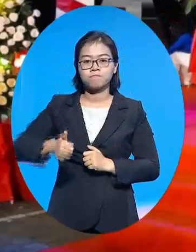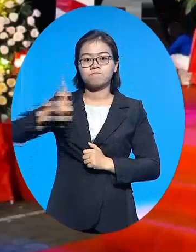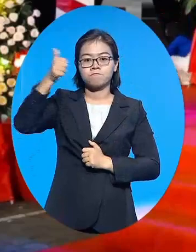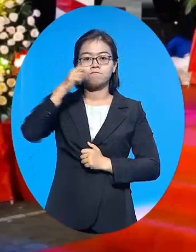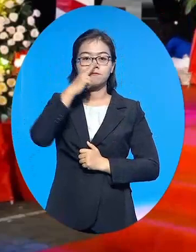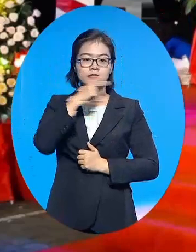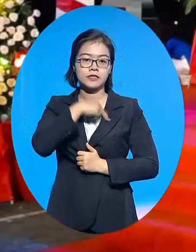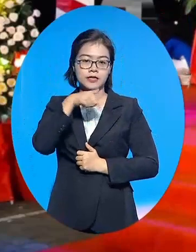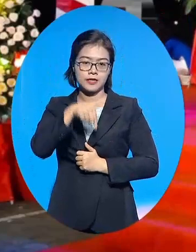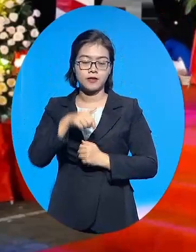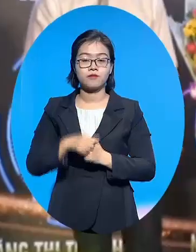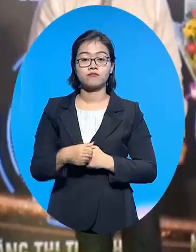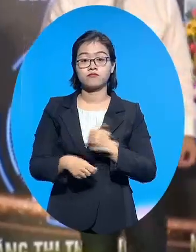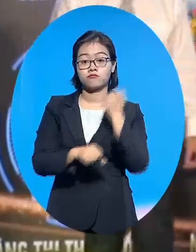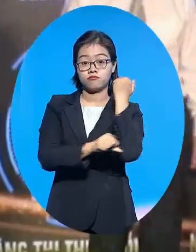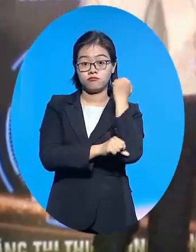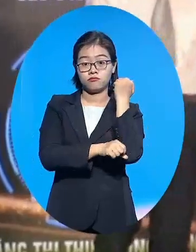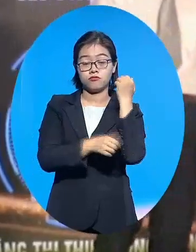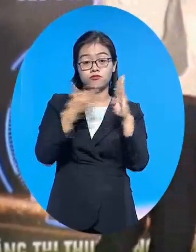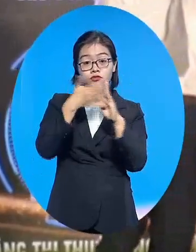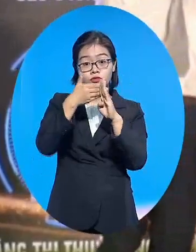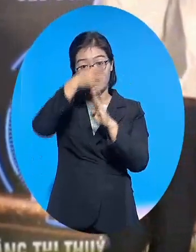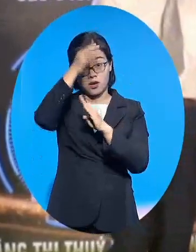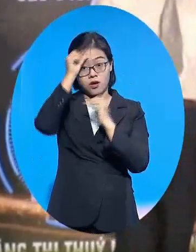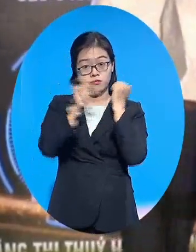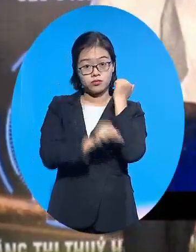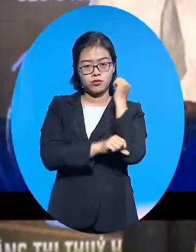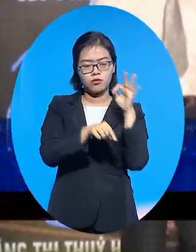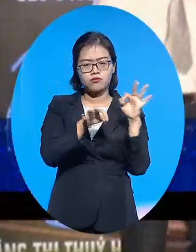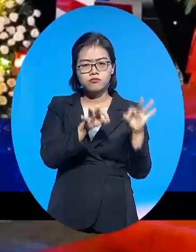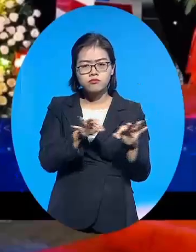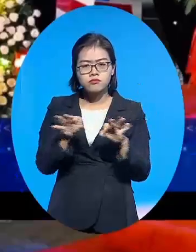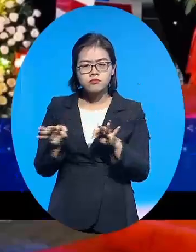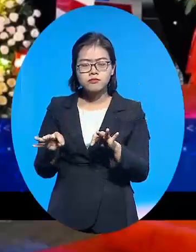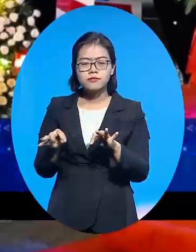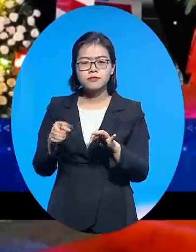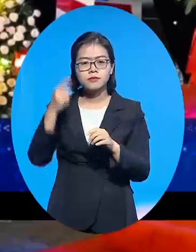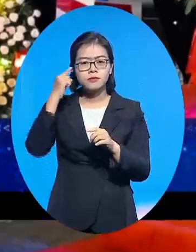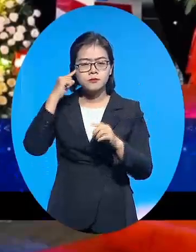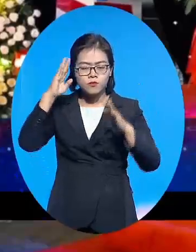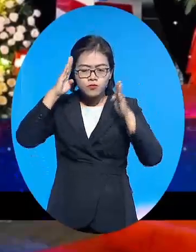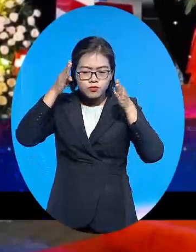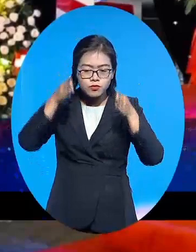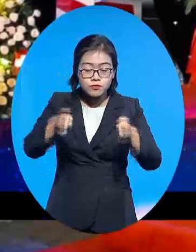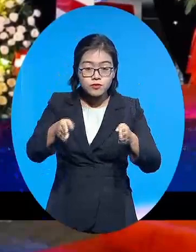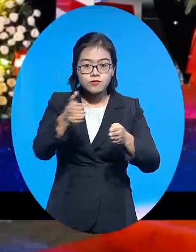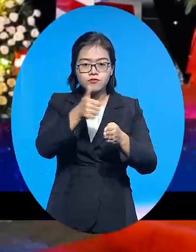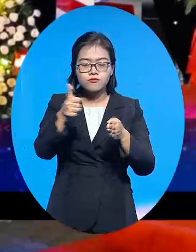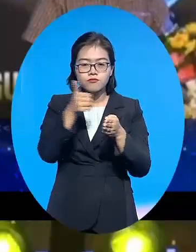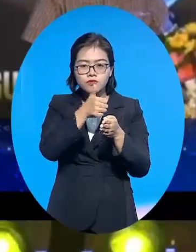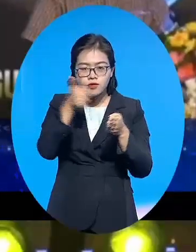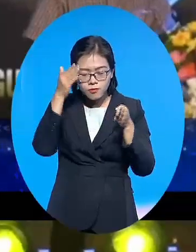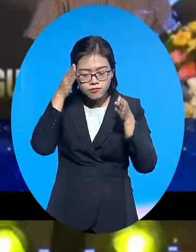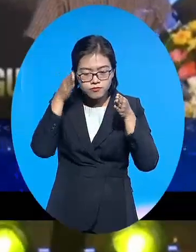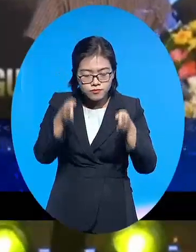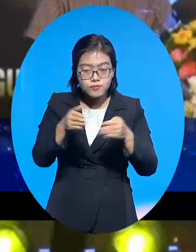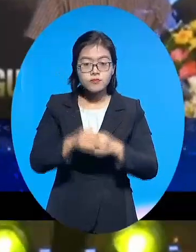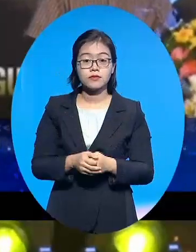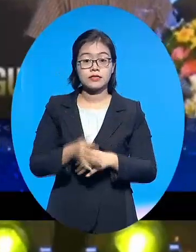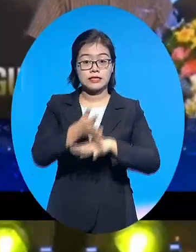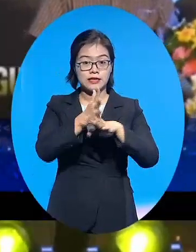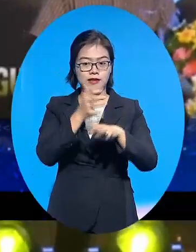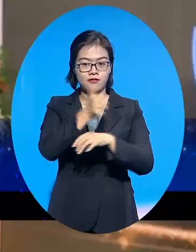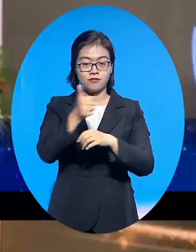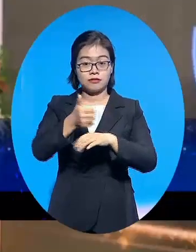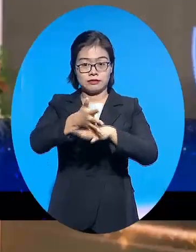Hiện Thực hóa mục tiêu lấy người học làm trung tâm tăng cường đào tạo nguồn nhân lực chất lượng cao cho khu vực phía Nam đáp ứng yêu cầu nhân lực cao cho các khối ngành